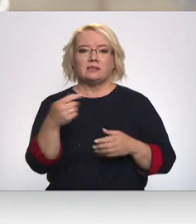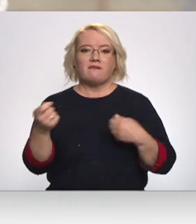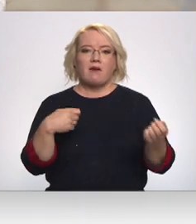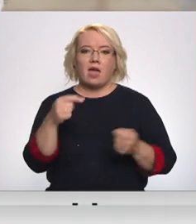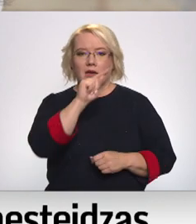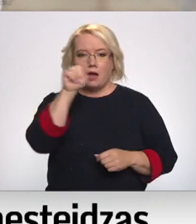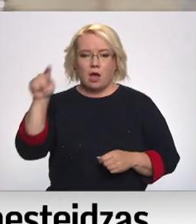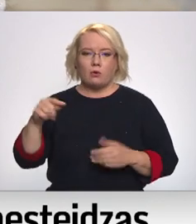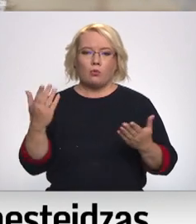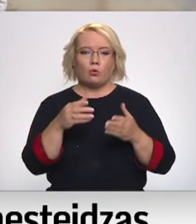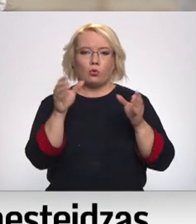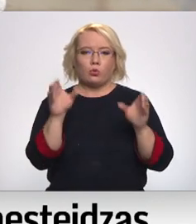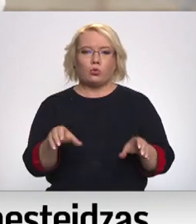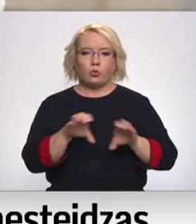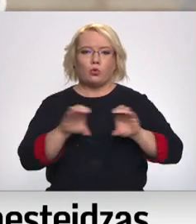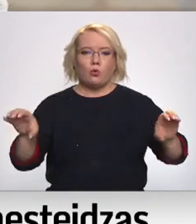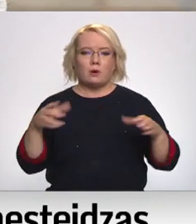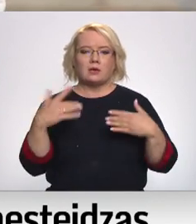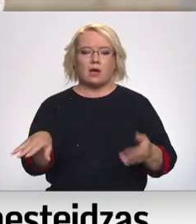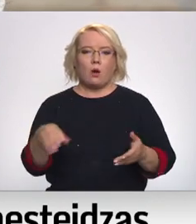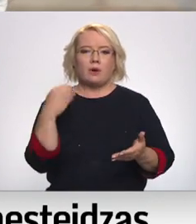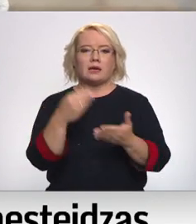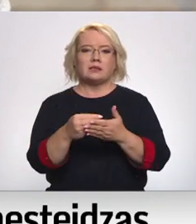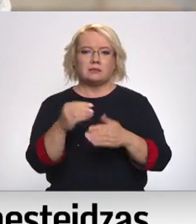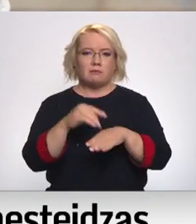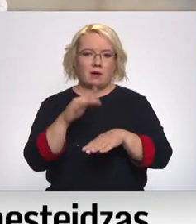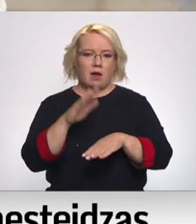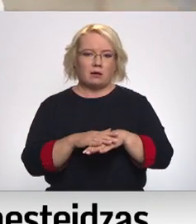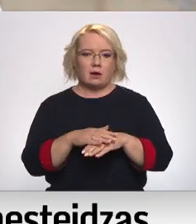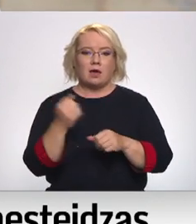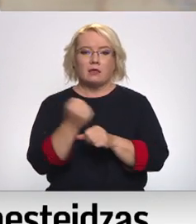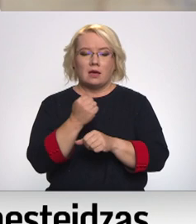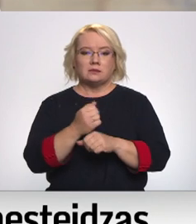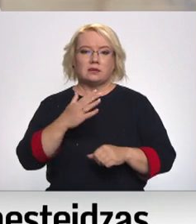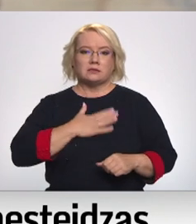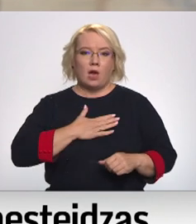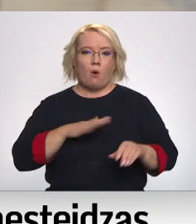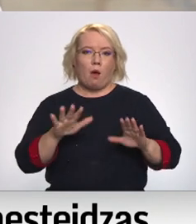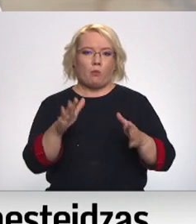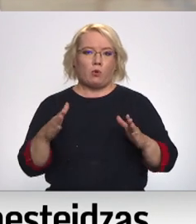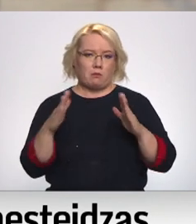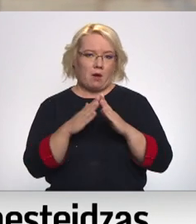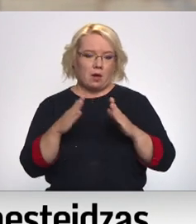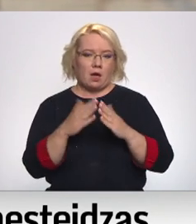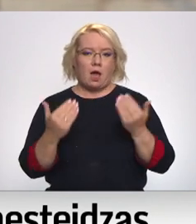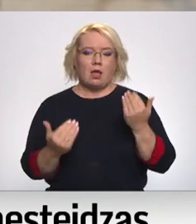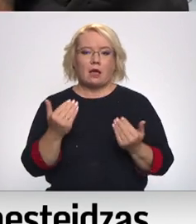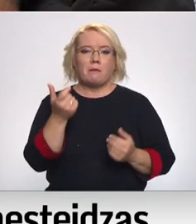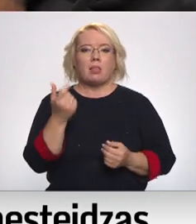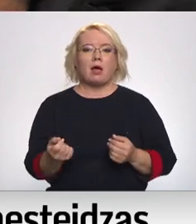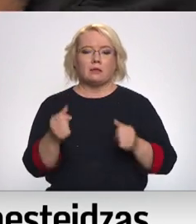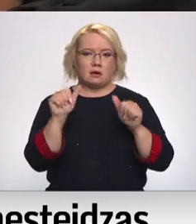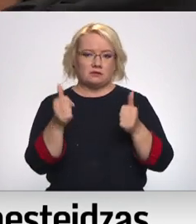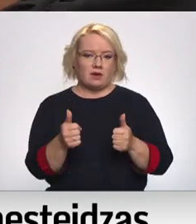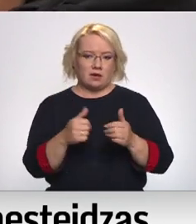tur, piemēram, kuras trubas, visi jau izpērk visu. Savu apkuri taisa. Laikam lētāks variants.